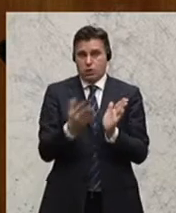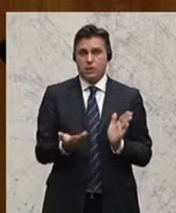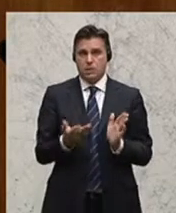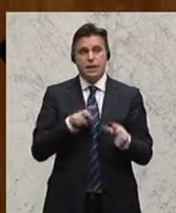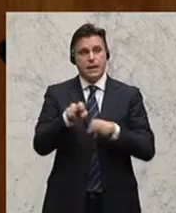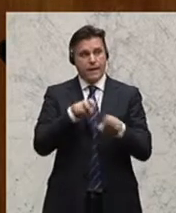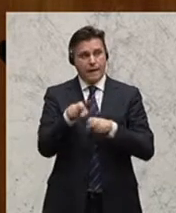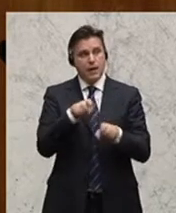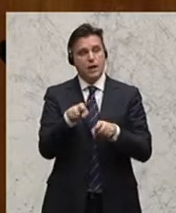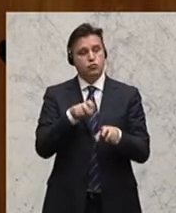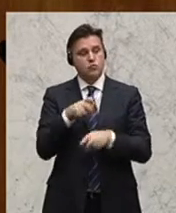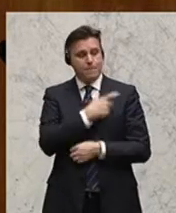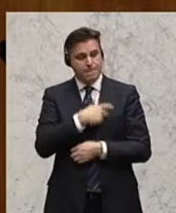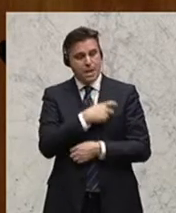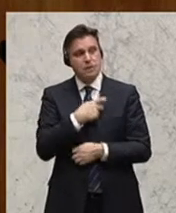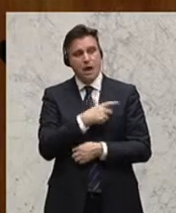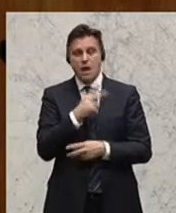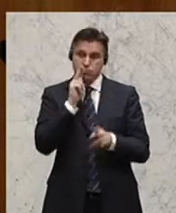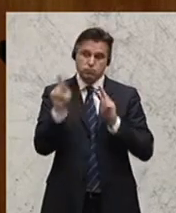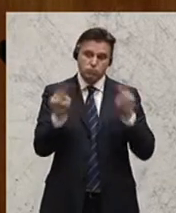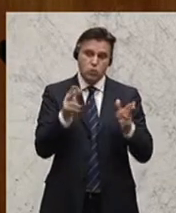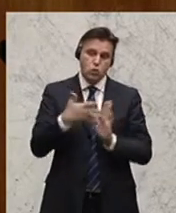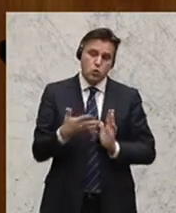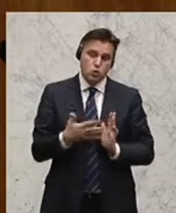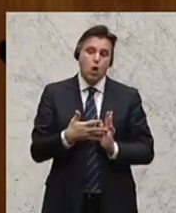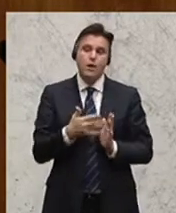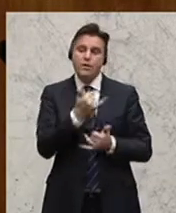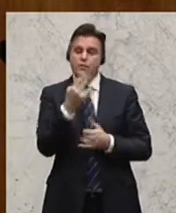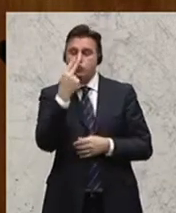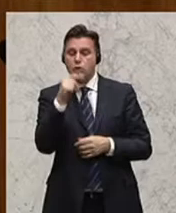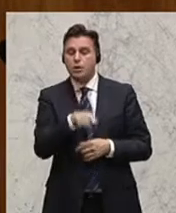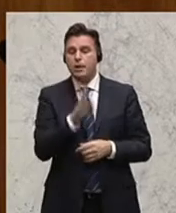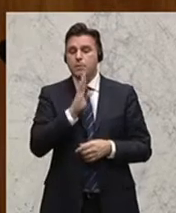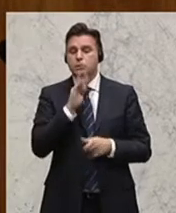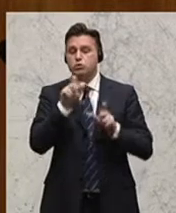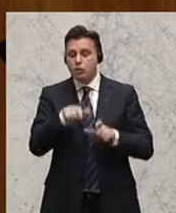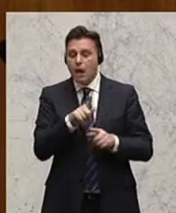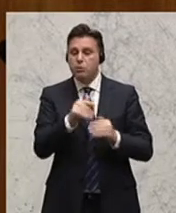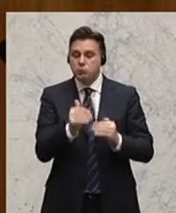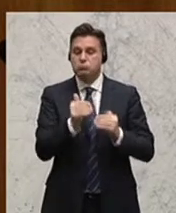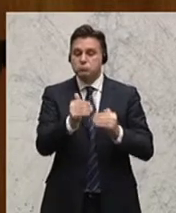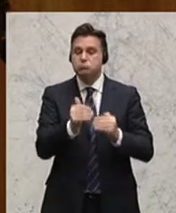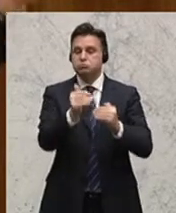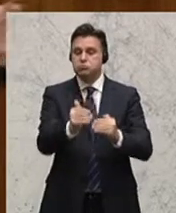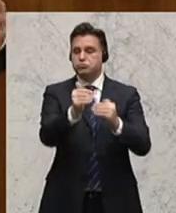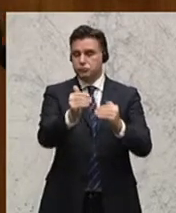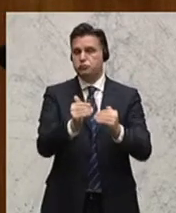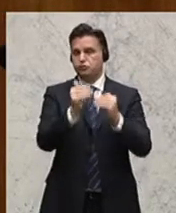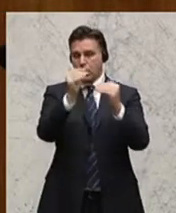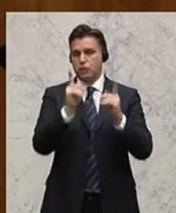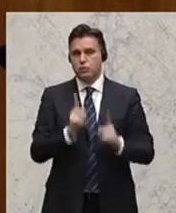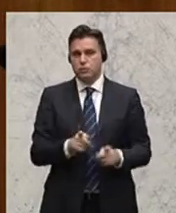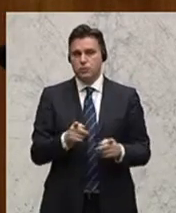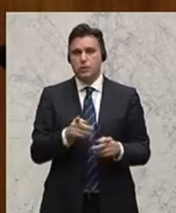Regierung und auch die Regierungsparteien daran gemessen, dass das faktische Pensionsantrittsalter Schritt für Schritt steigt. Zur Harmonisierung